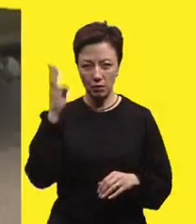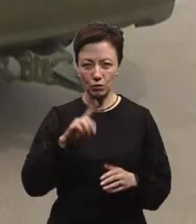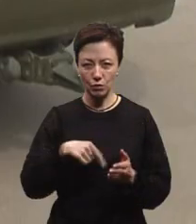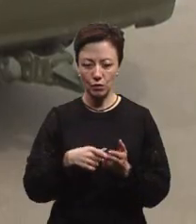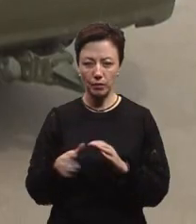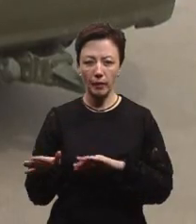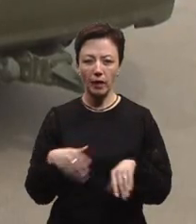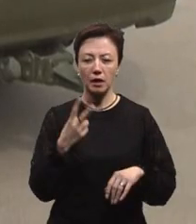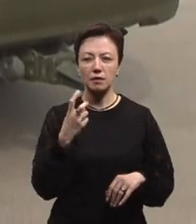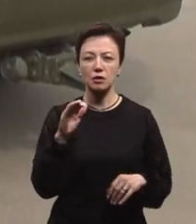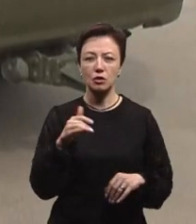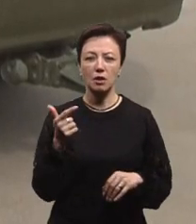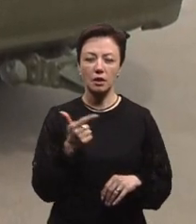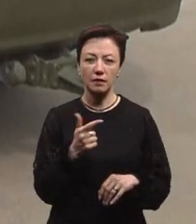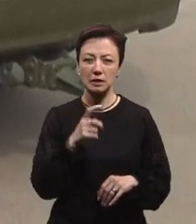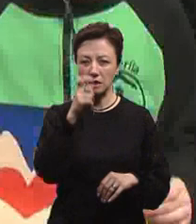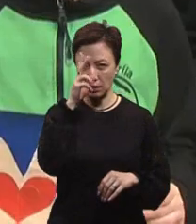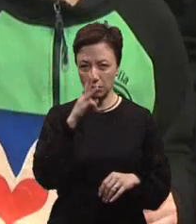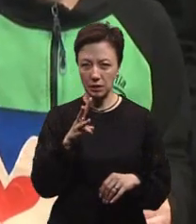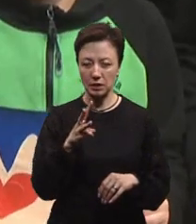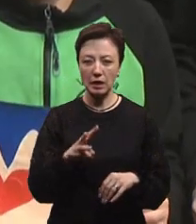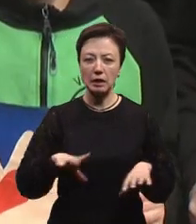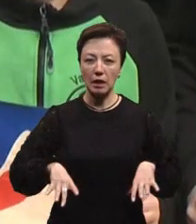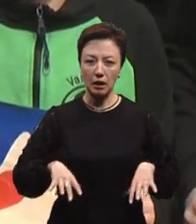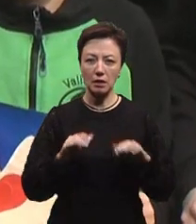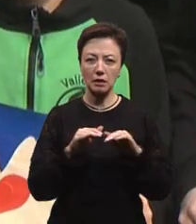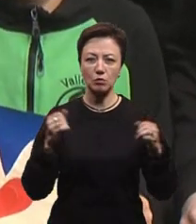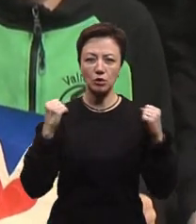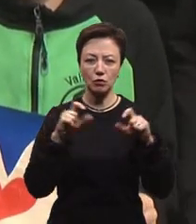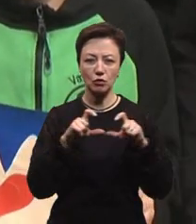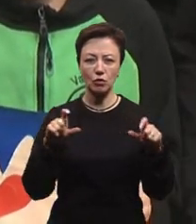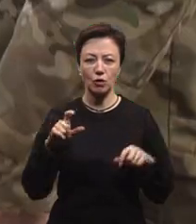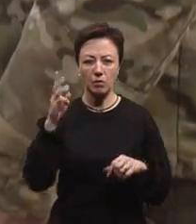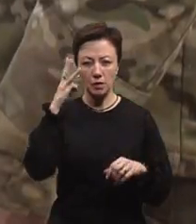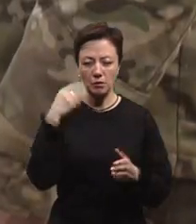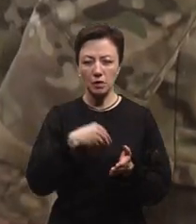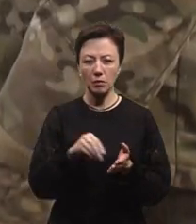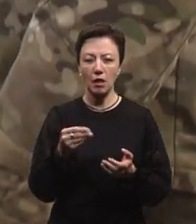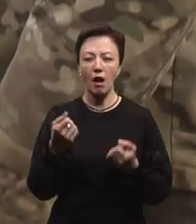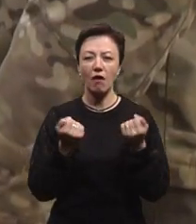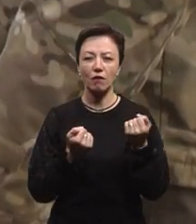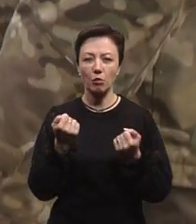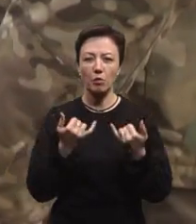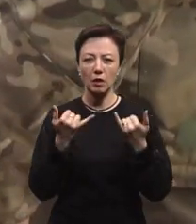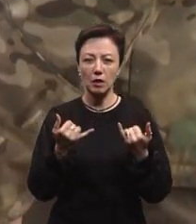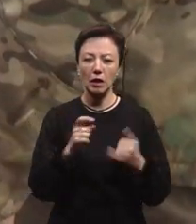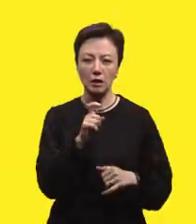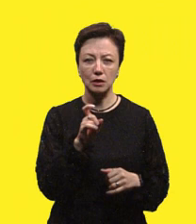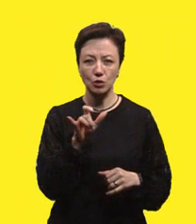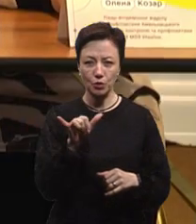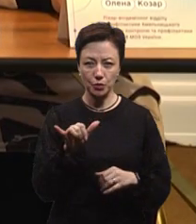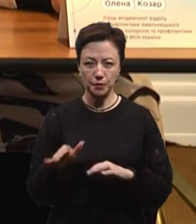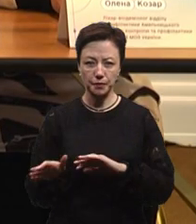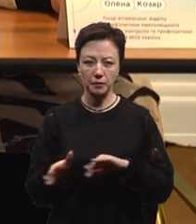200 тисяч гривень за три місяці тренери і вихованці спортивної школи Хмельницького придбали автомобіль для збройних сил України